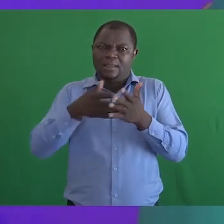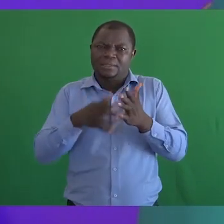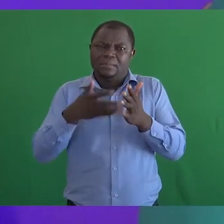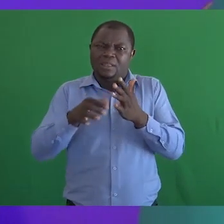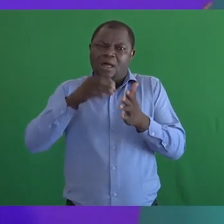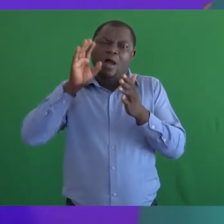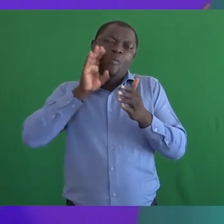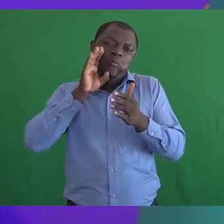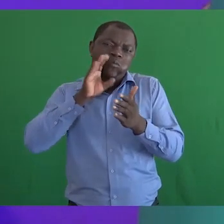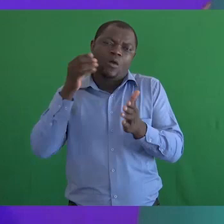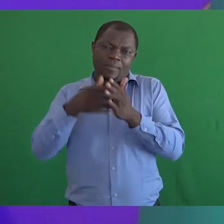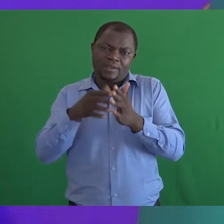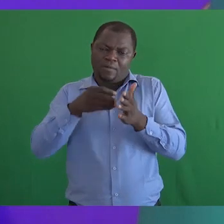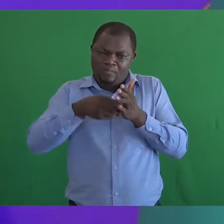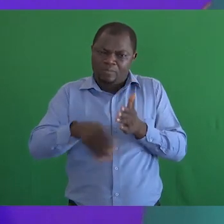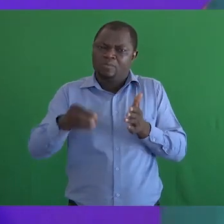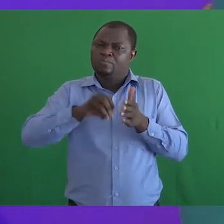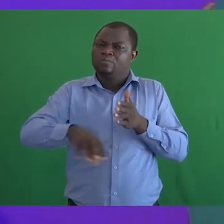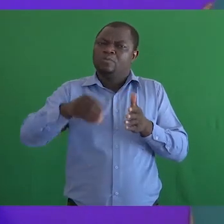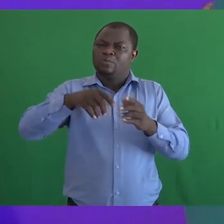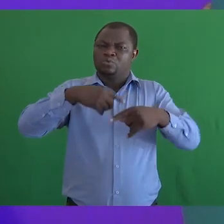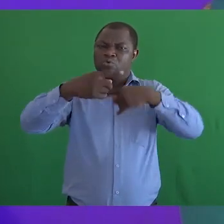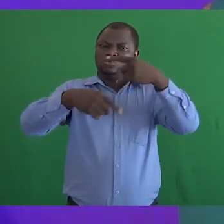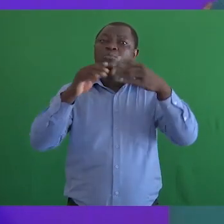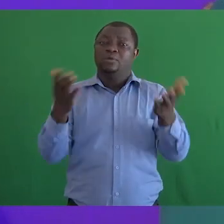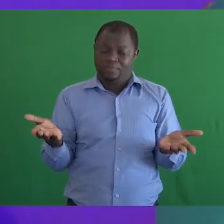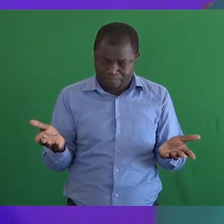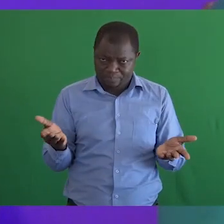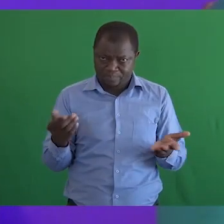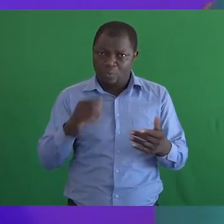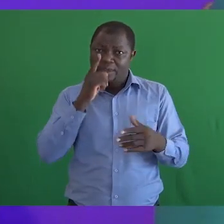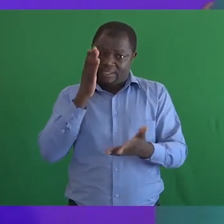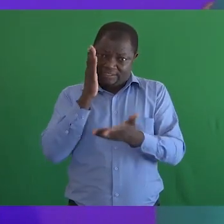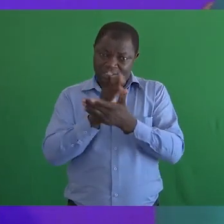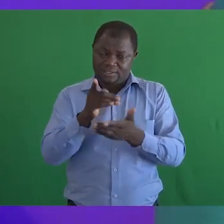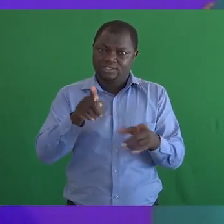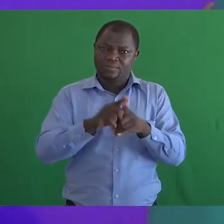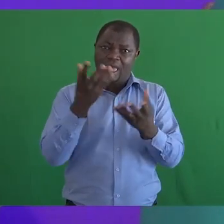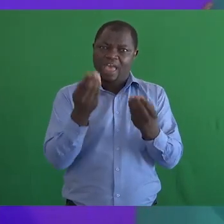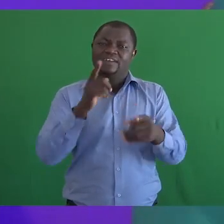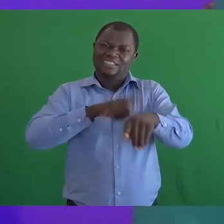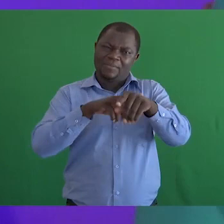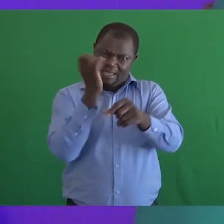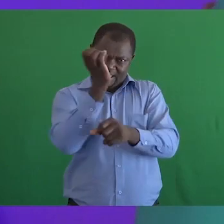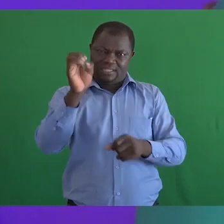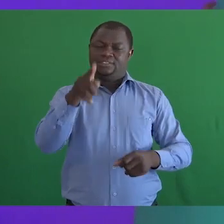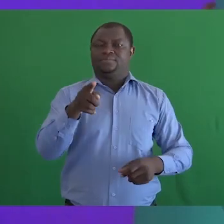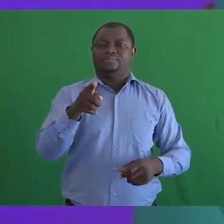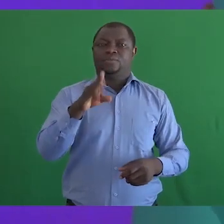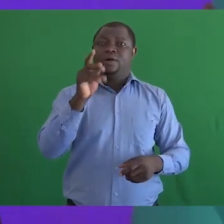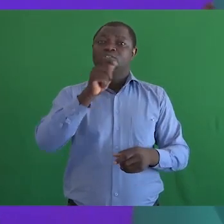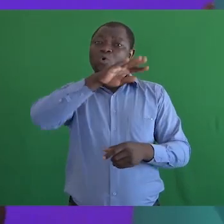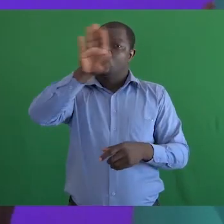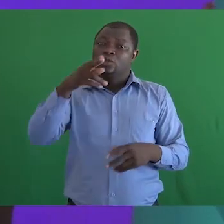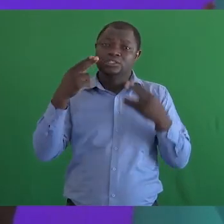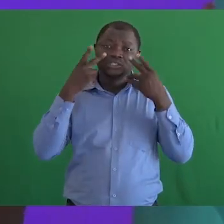nenguva sekutanga kwakaita manguva yekugeza kana kuenda kumakore ichasvika pakuguma asi zvakaonekwa zvakare